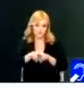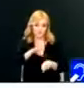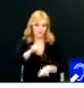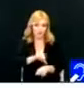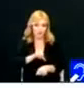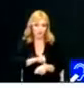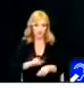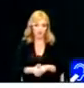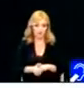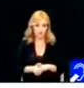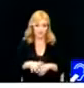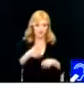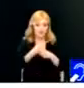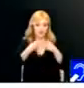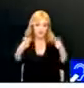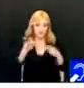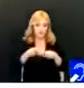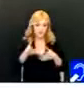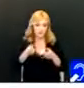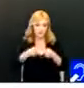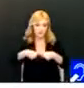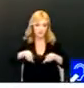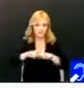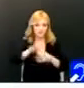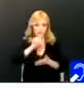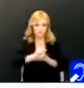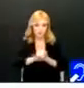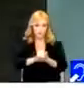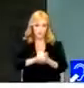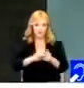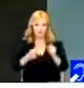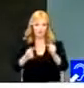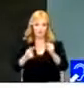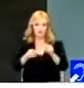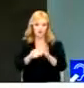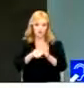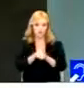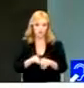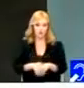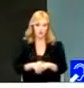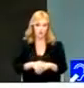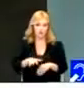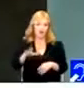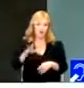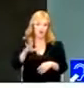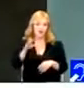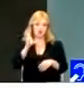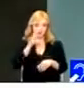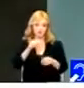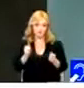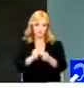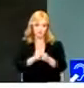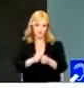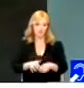Informații ajuns la direcția antidrog care au infiltrat printre pacienți un ofițer sub acoperire. Astfel, oamenii legii au reușit să-l rețină în flagrant pe medic,